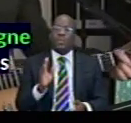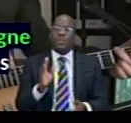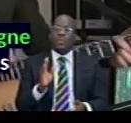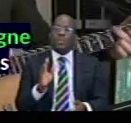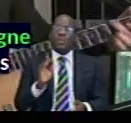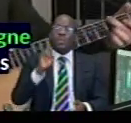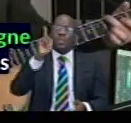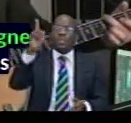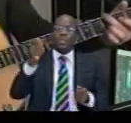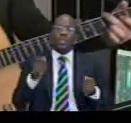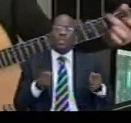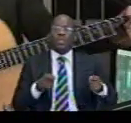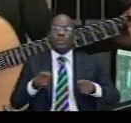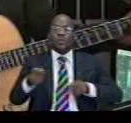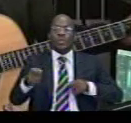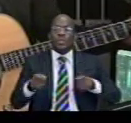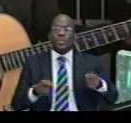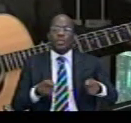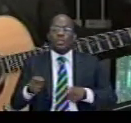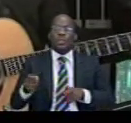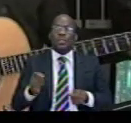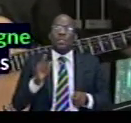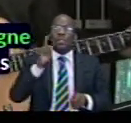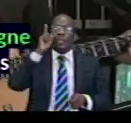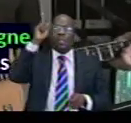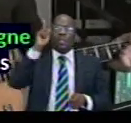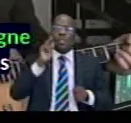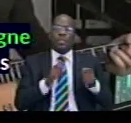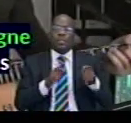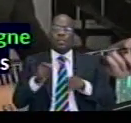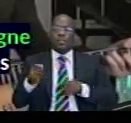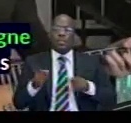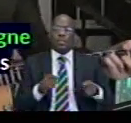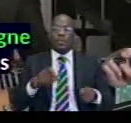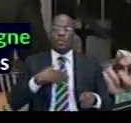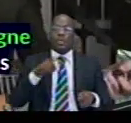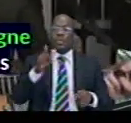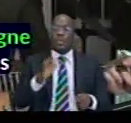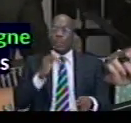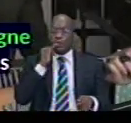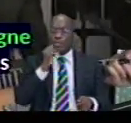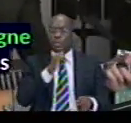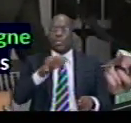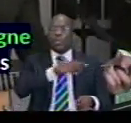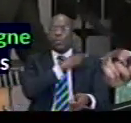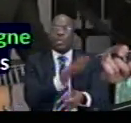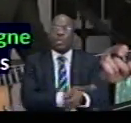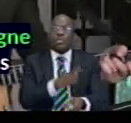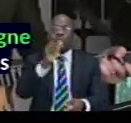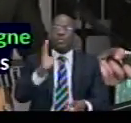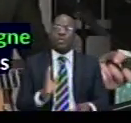il règne. Mon Dieu est un Dieu puissant,